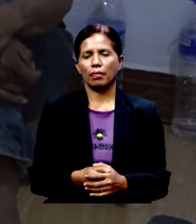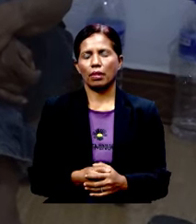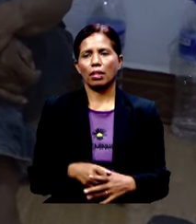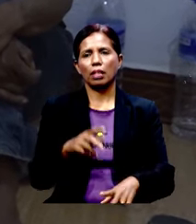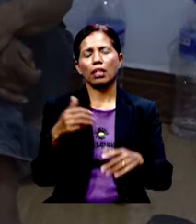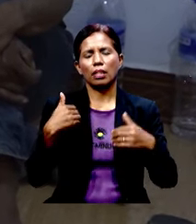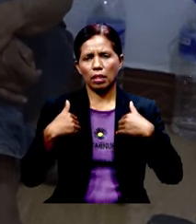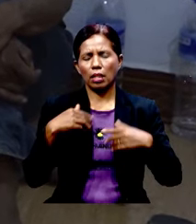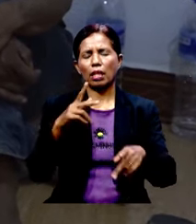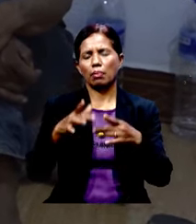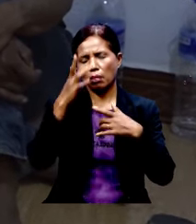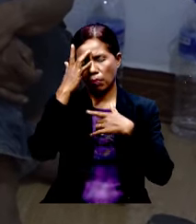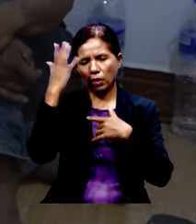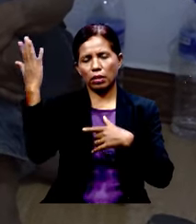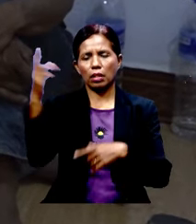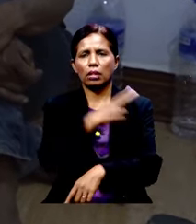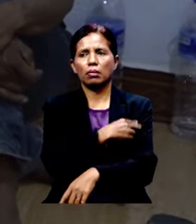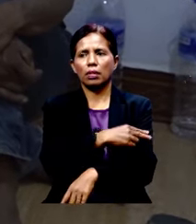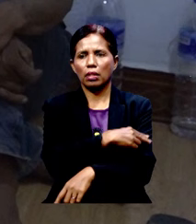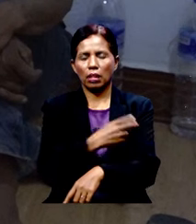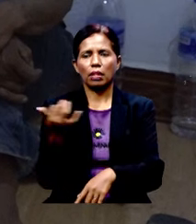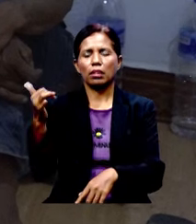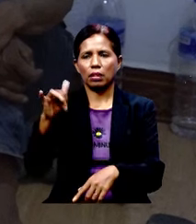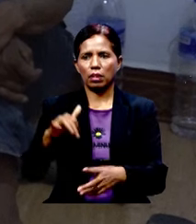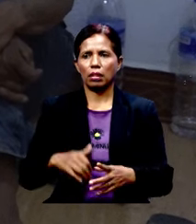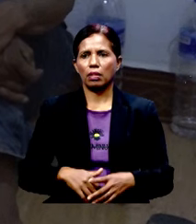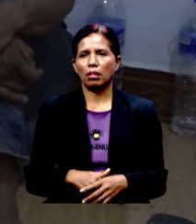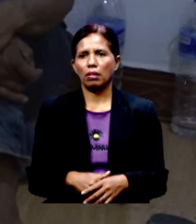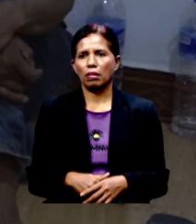bar ke ma tok bar ne ban ne wa fete se rein la dian mas